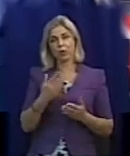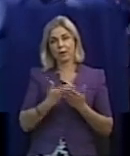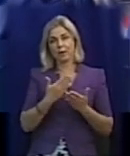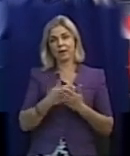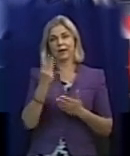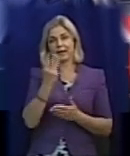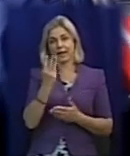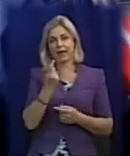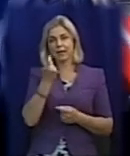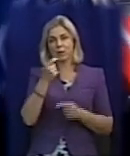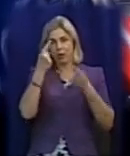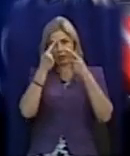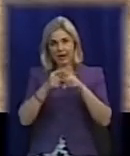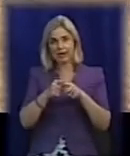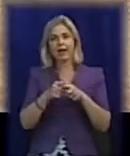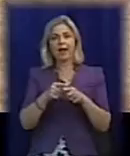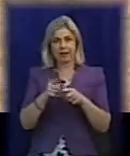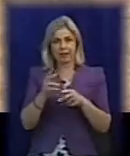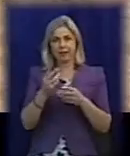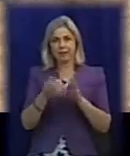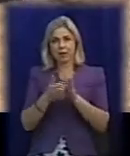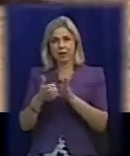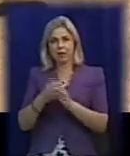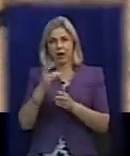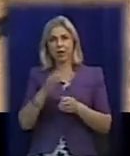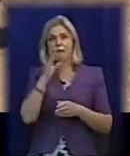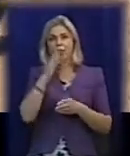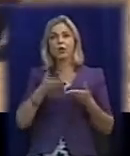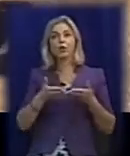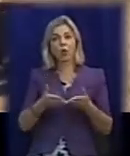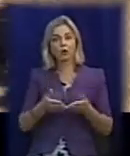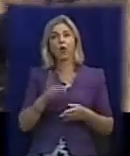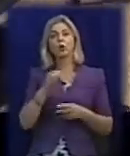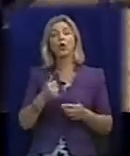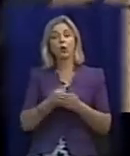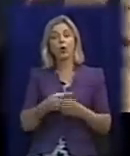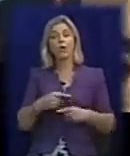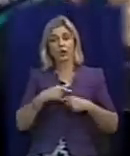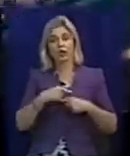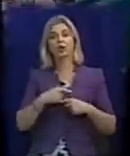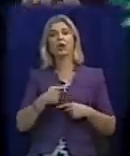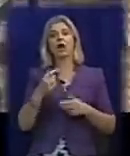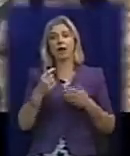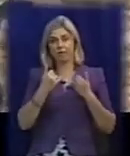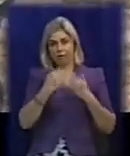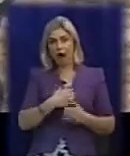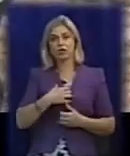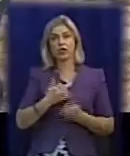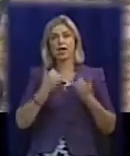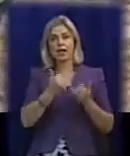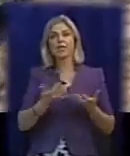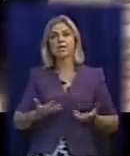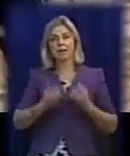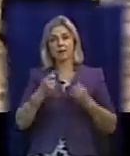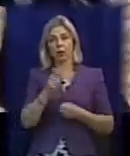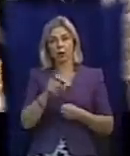трошки технічна неполадка з лодкою залишилася на воді. Ну, дійшли до фінішу. Важливо для спасіння людей, учасно